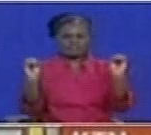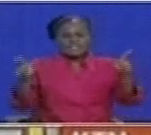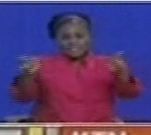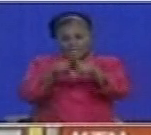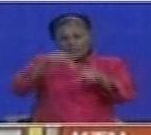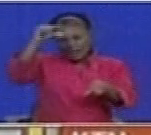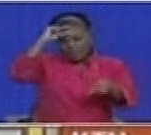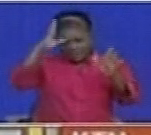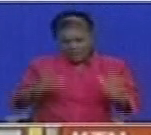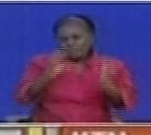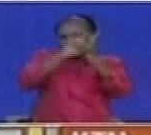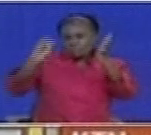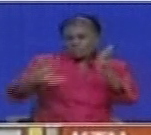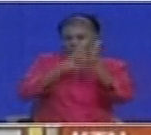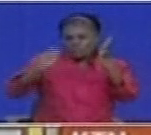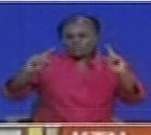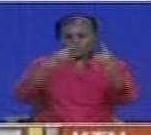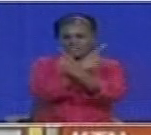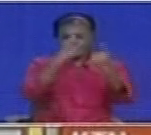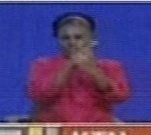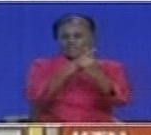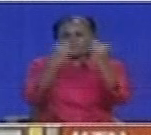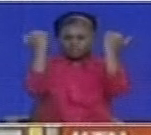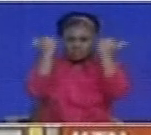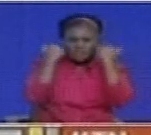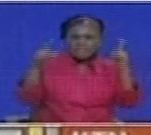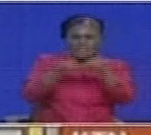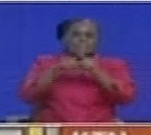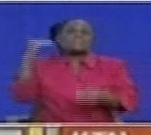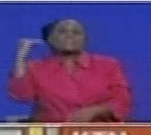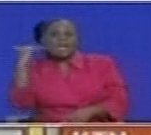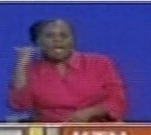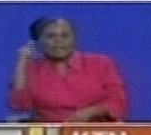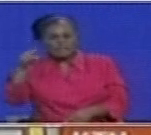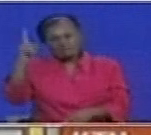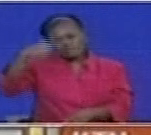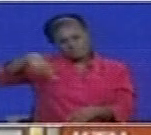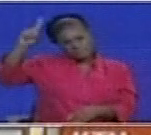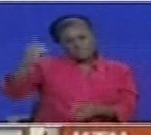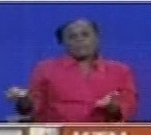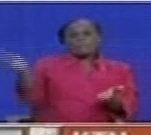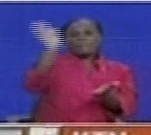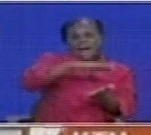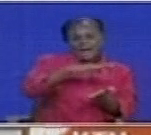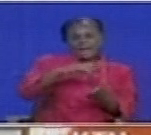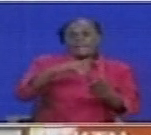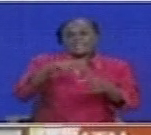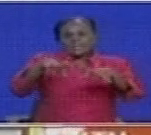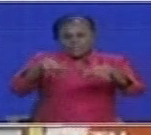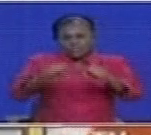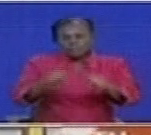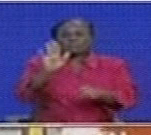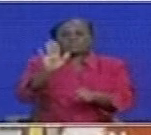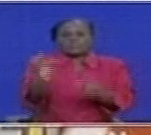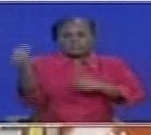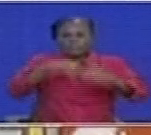kadha wa amet pwa nje kupi kesi mahakam aki gavar wa sia aliy defa kurea mamlaka up na